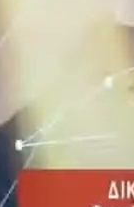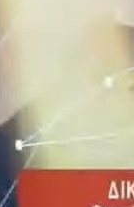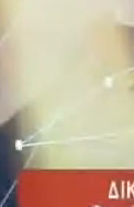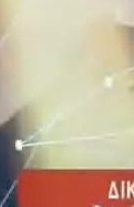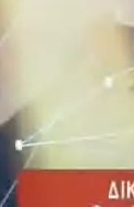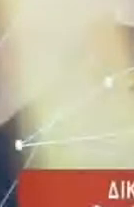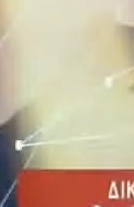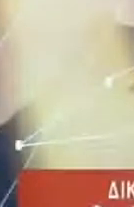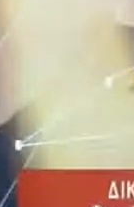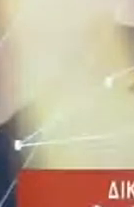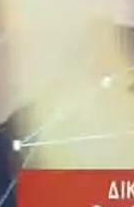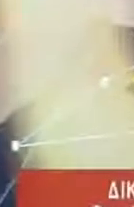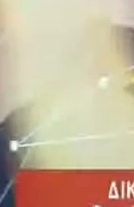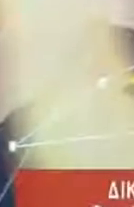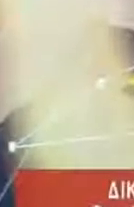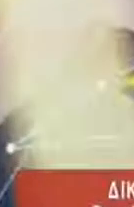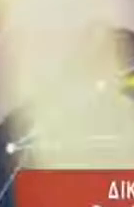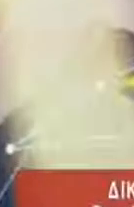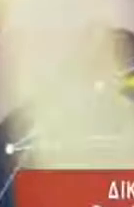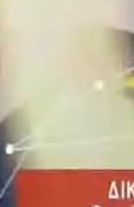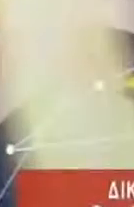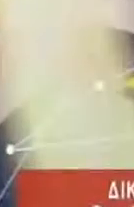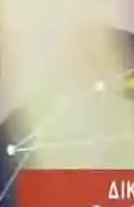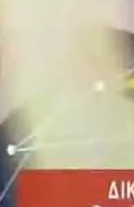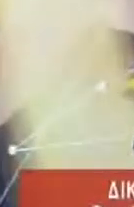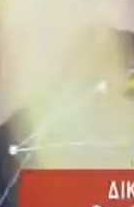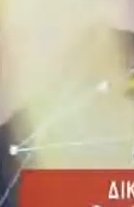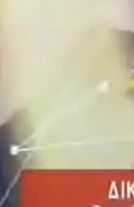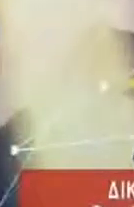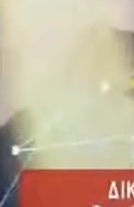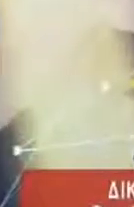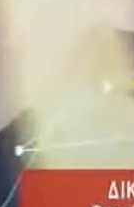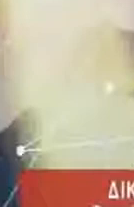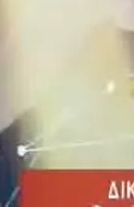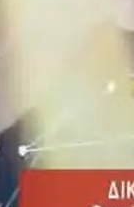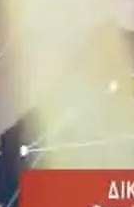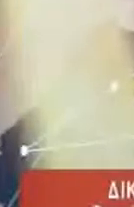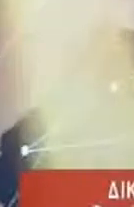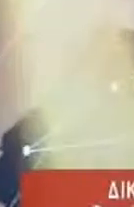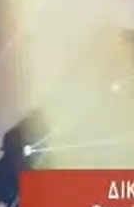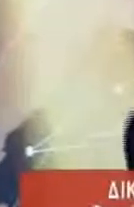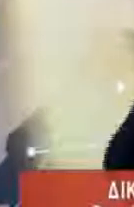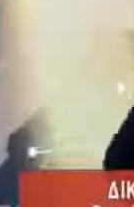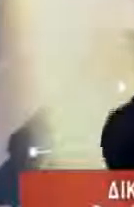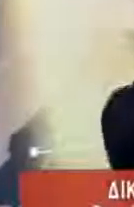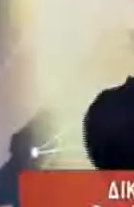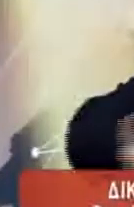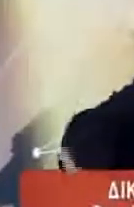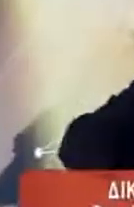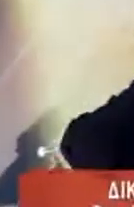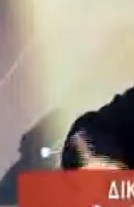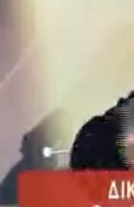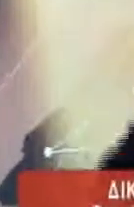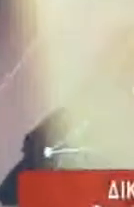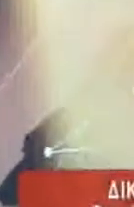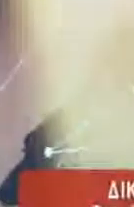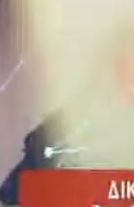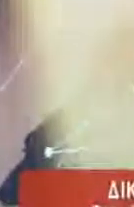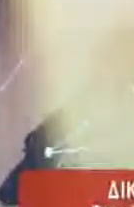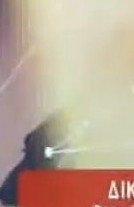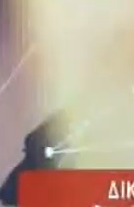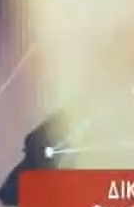Ναι. Να μπορέσουν να γίνουν ανοιχτοί οι ορίζοντές μας. Να επικοινωνήσουμε. να μην